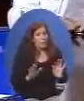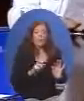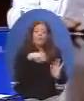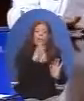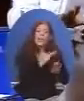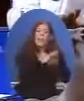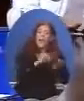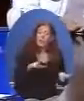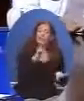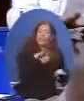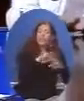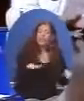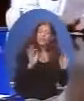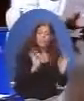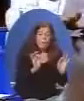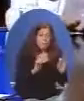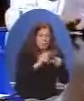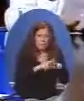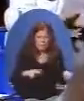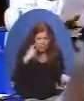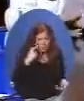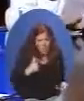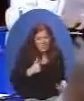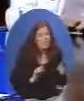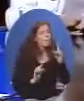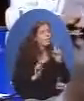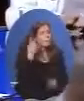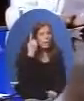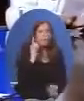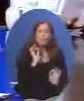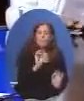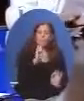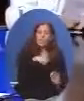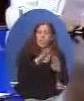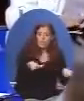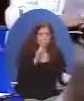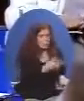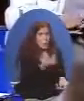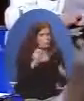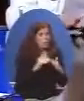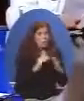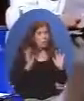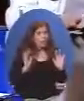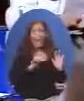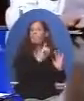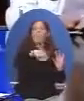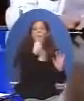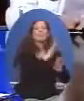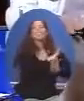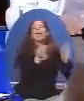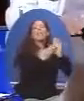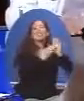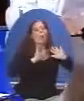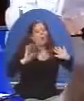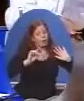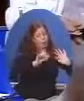לחלוטין שיש ילדים שאכן, המצבים לדעתי הם נדירים, אבל אכן יש ילדים שצריך להוציא אותם מהבית. מעולם לא אמרתי לרגע שאין צורך